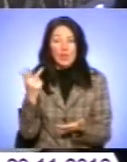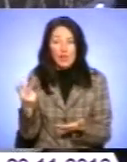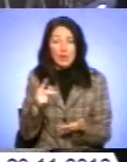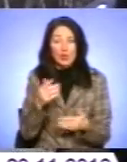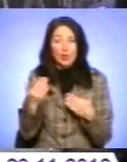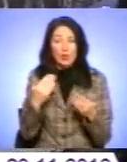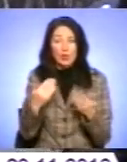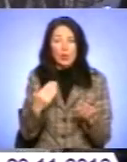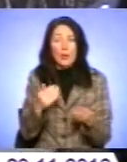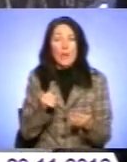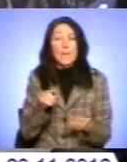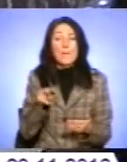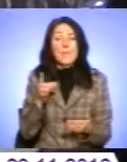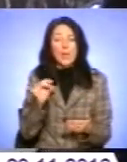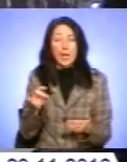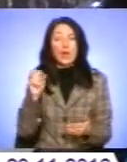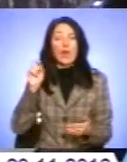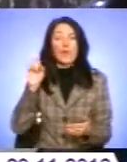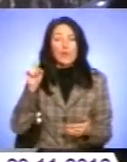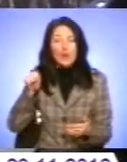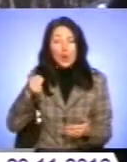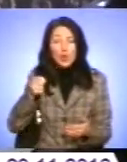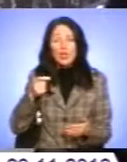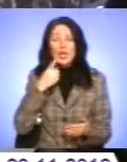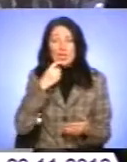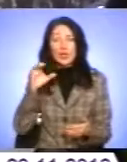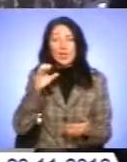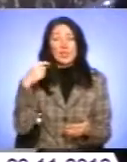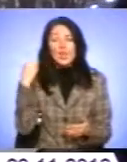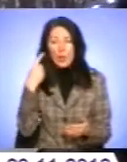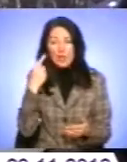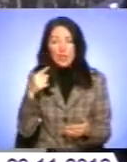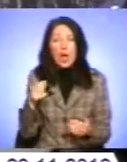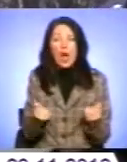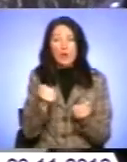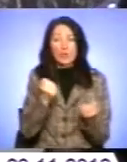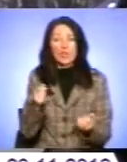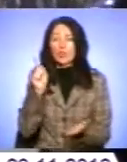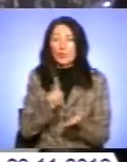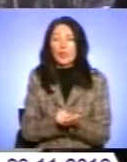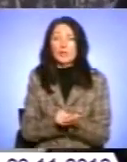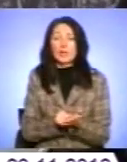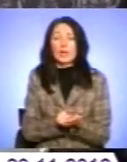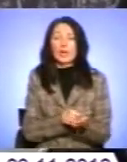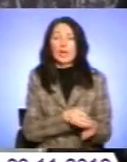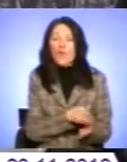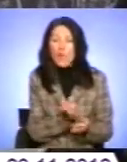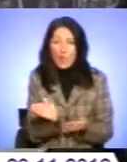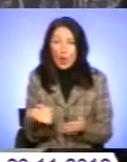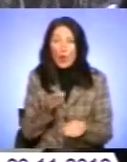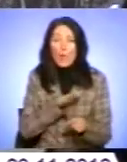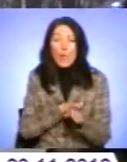стосується при включених червоних і синіх маячках, водій зобов'язаний прийняти вправо і повна зупинка,